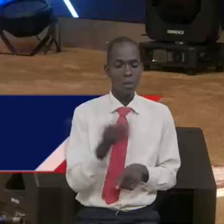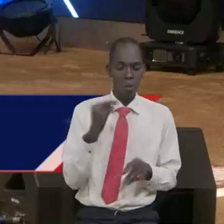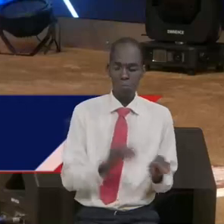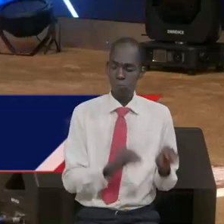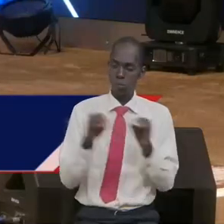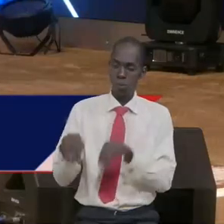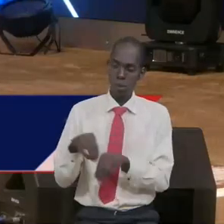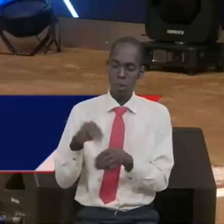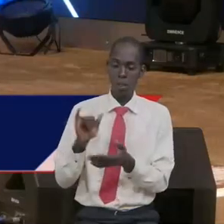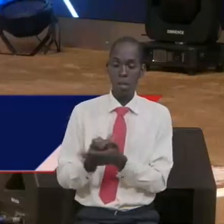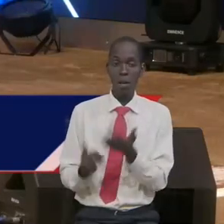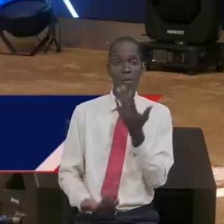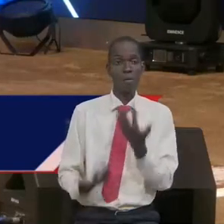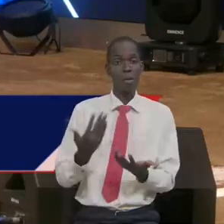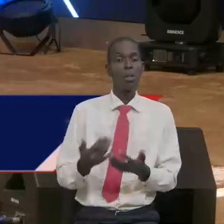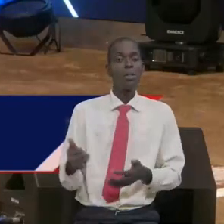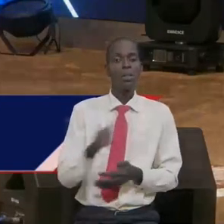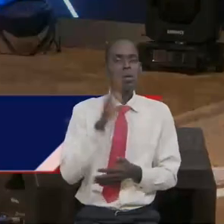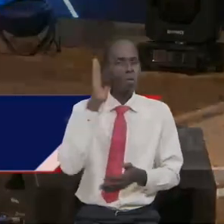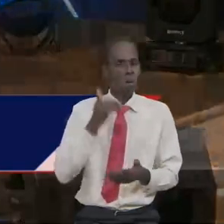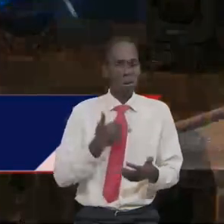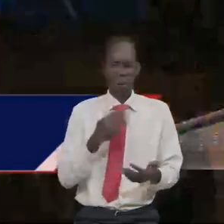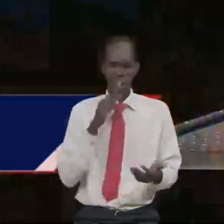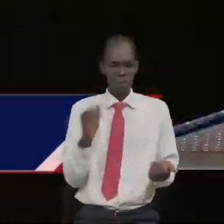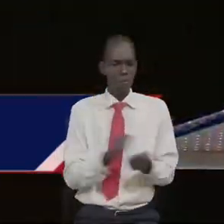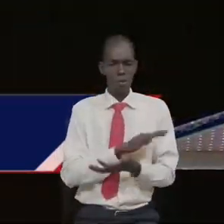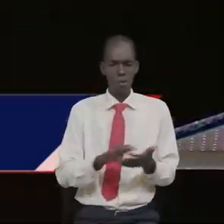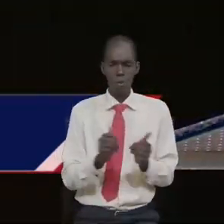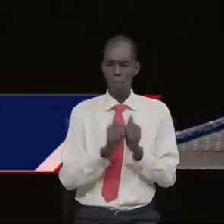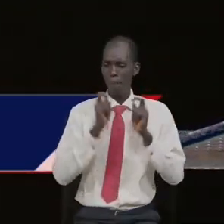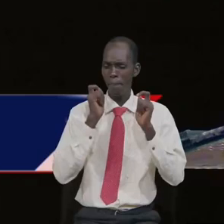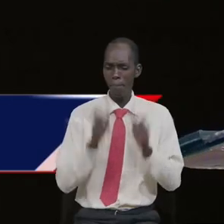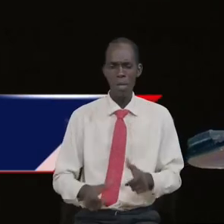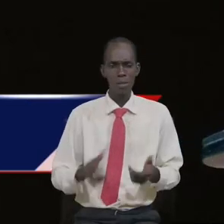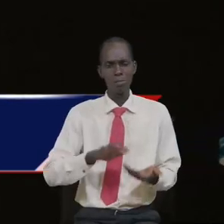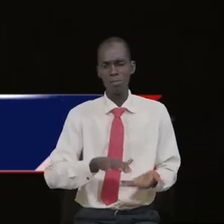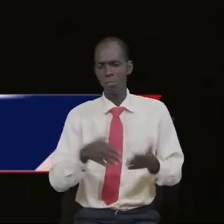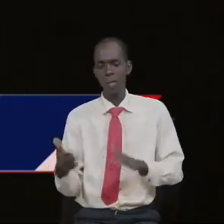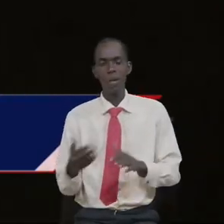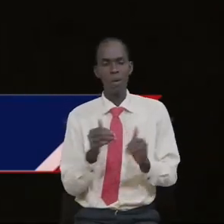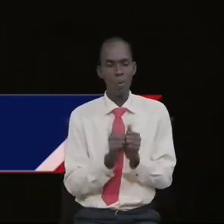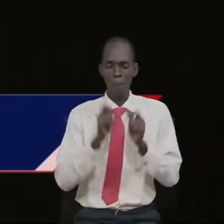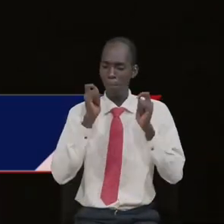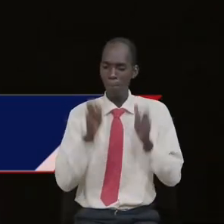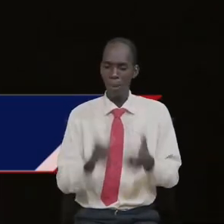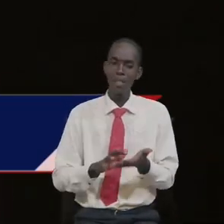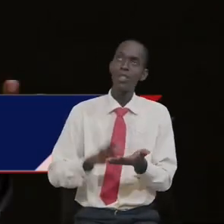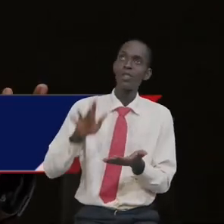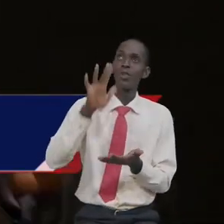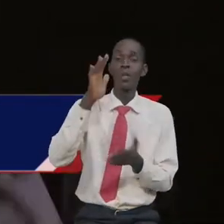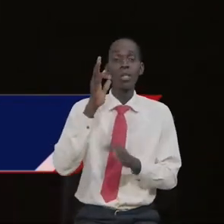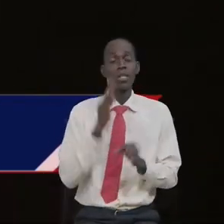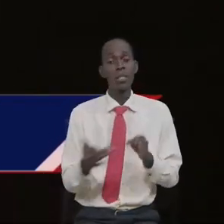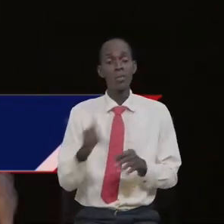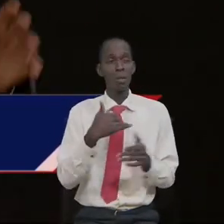feu. Ils pouvaient être brûlés à mort, mais la mort, une mort soudaine, une gloire